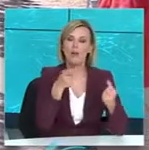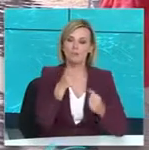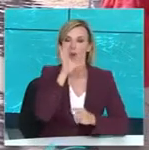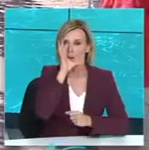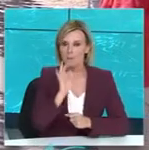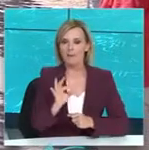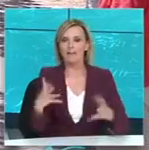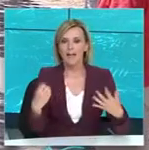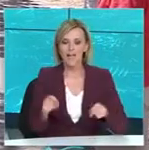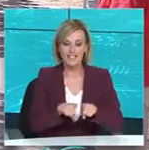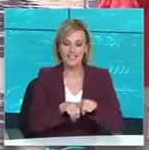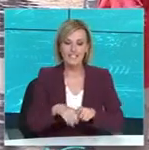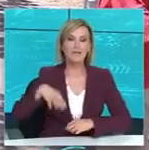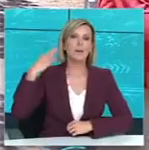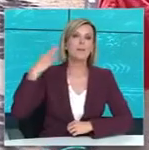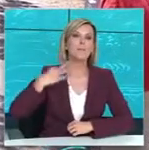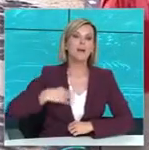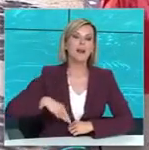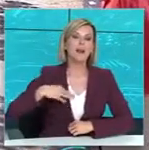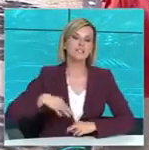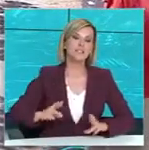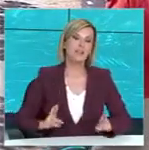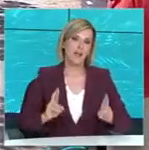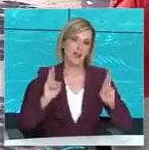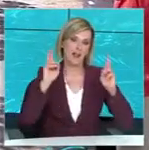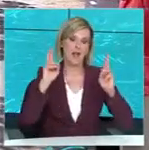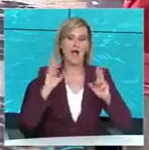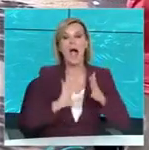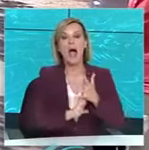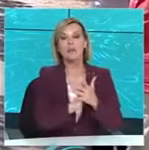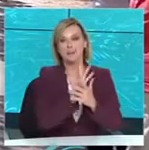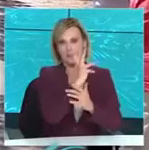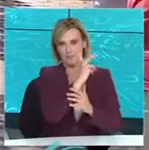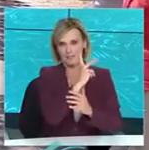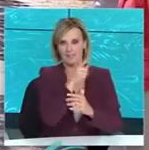του πράσινου πυλώνα, ο οποίος επίσης έχει την προώθηση